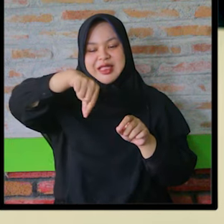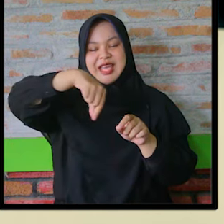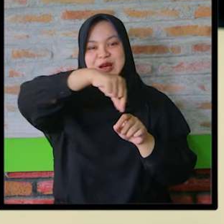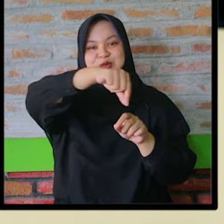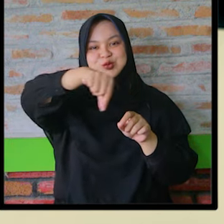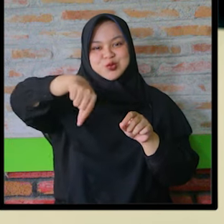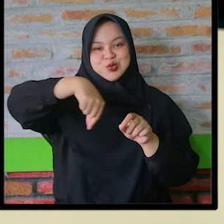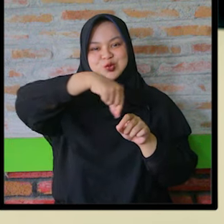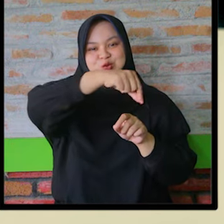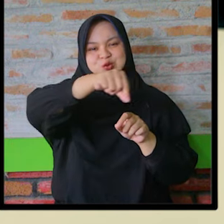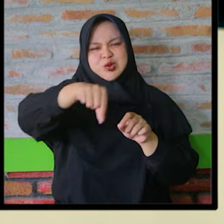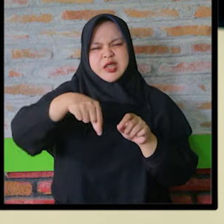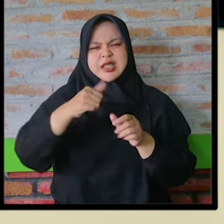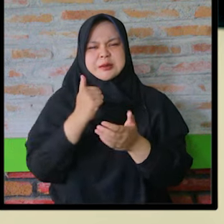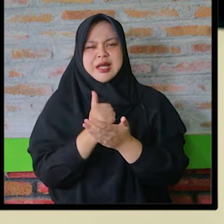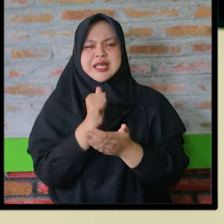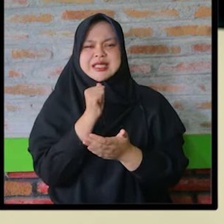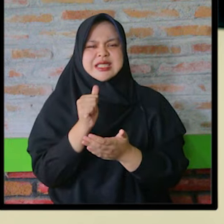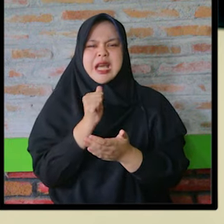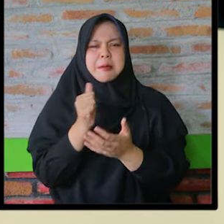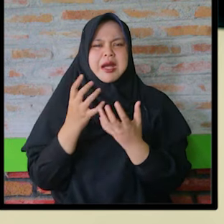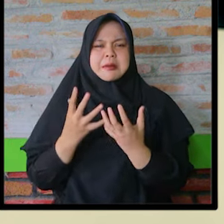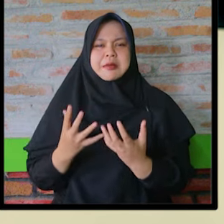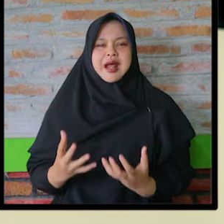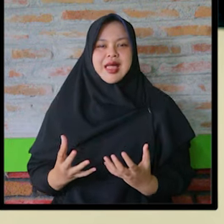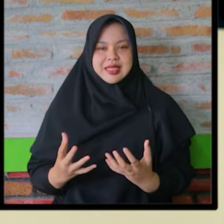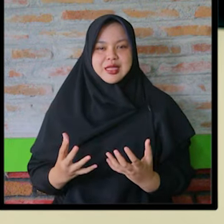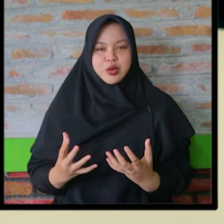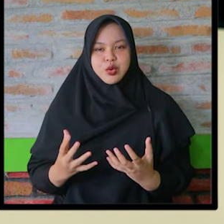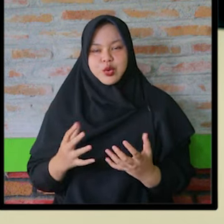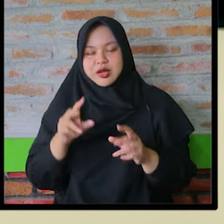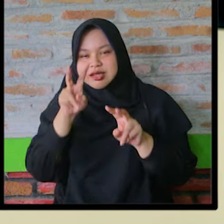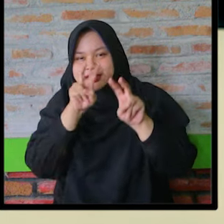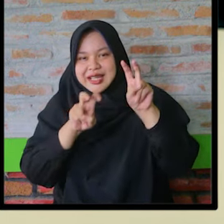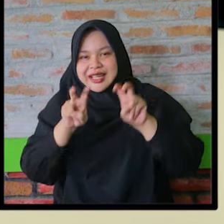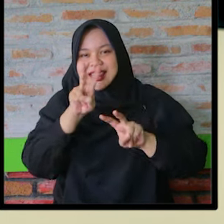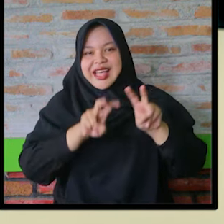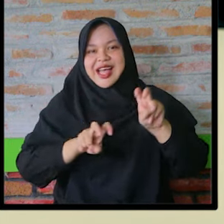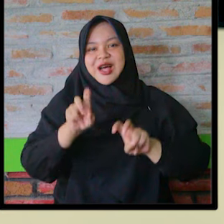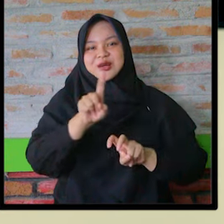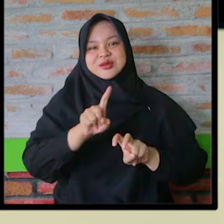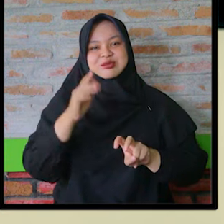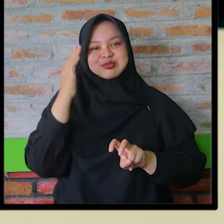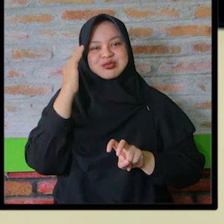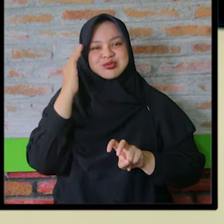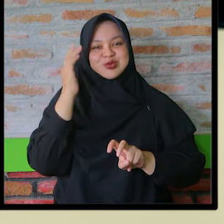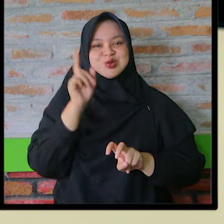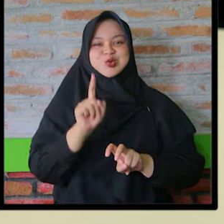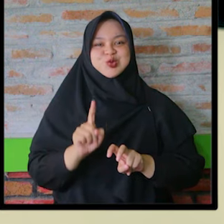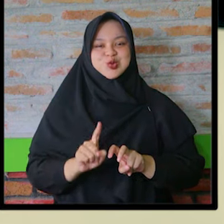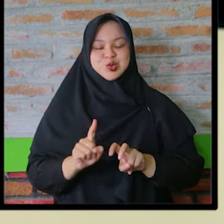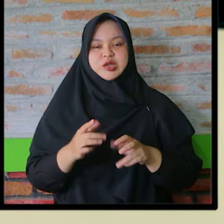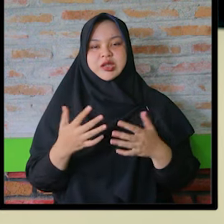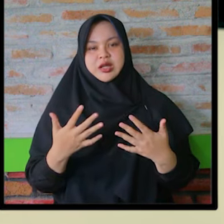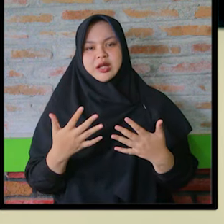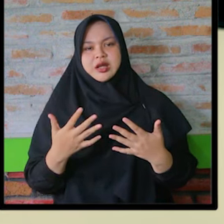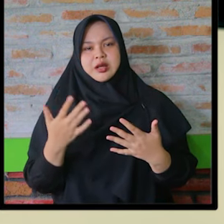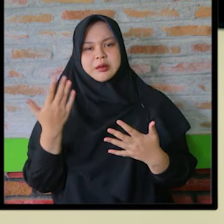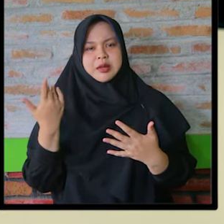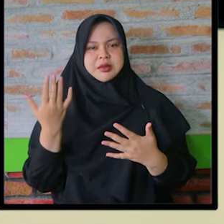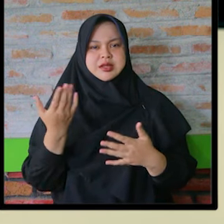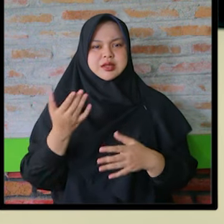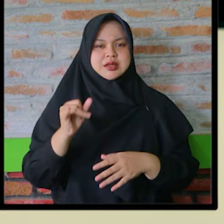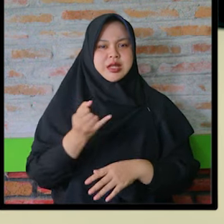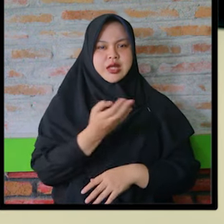paling keberatan ini gitu kan diurai dulu ya diurai dulu gitu kan kami pernah sampai anaknya menjadi korban